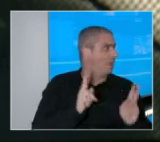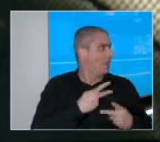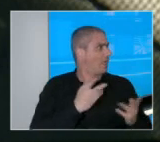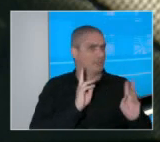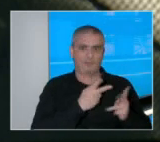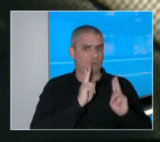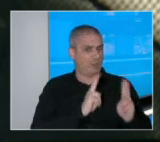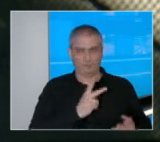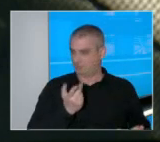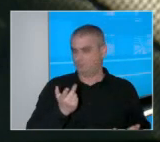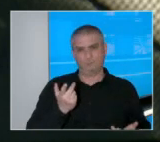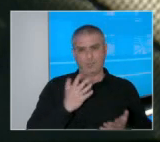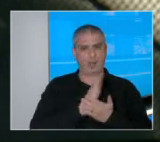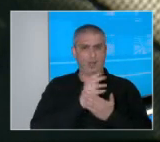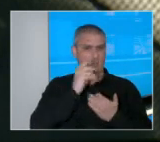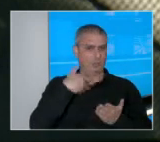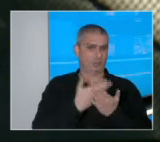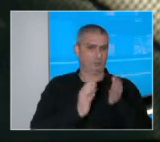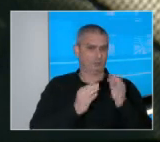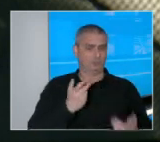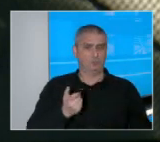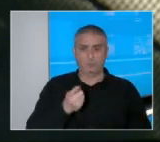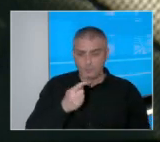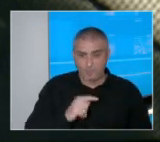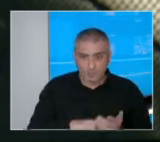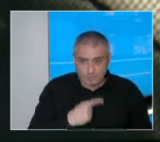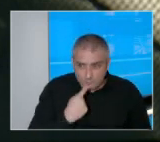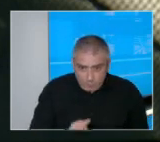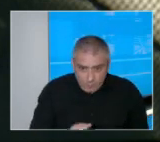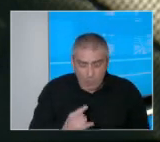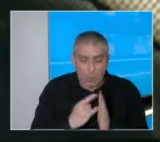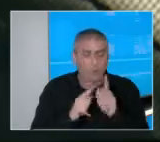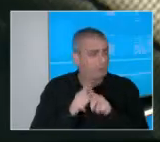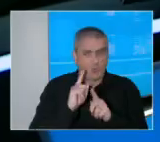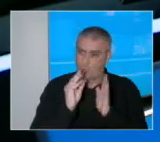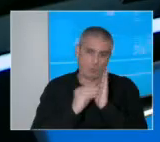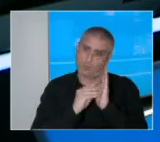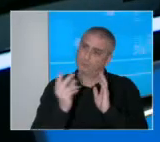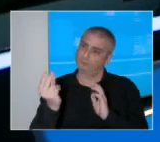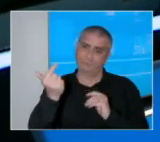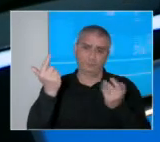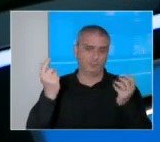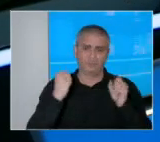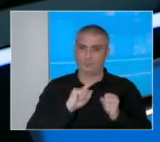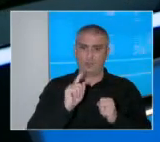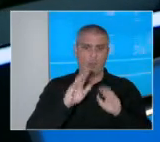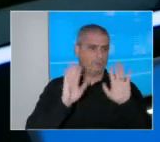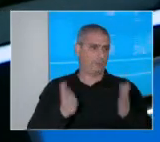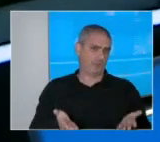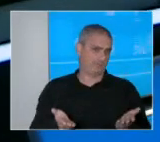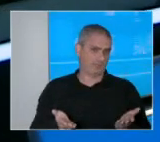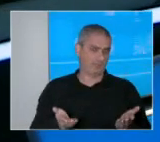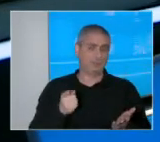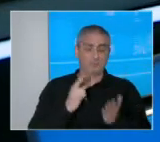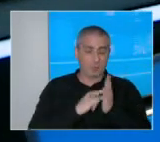ודאי שיש דרך. אבל זה, אבל לא באתי בתור פרשן משפטי. לכן אני אומר, חוקים כאלו לא מחוקקים, כי לאחר יד בטח לא באולפן. חוקים כאלו